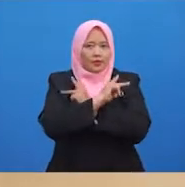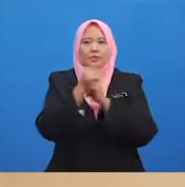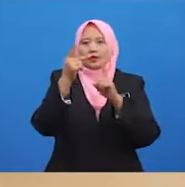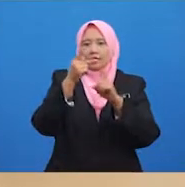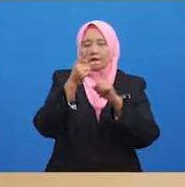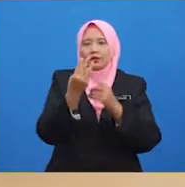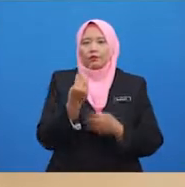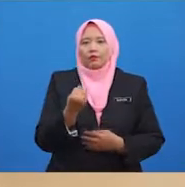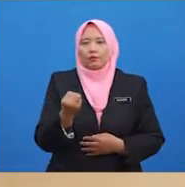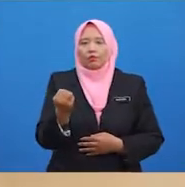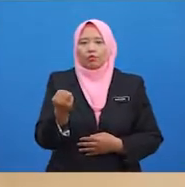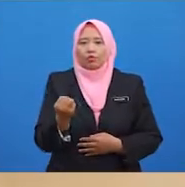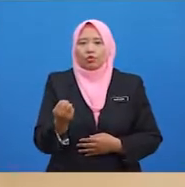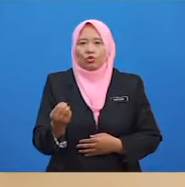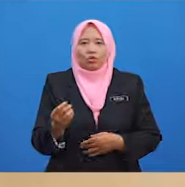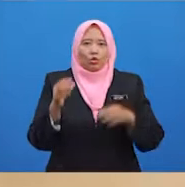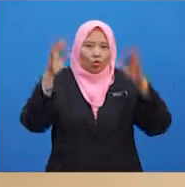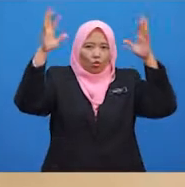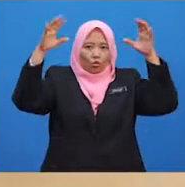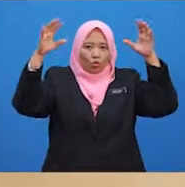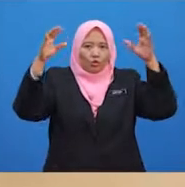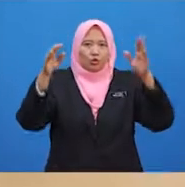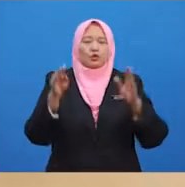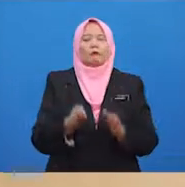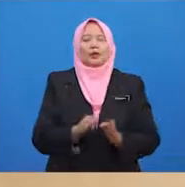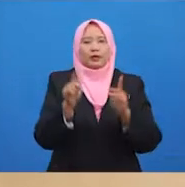kepadamu hujan bagai tetamu.